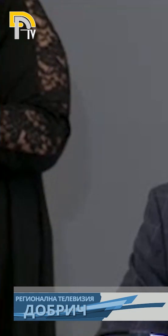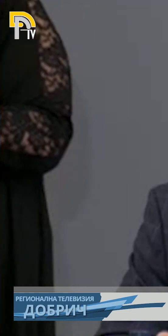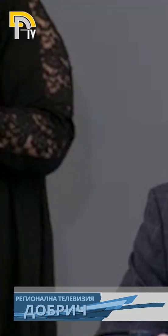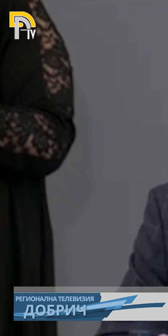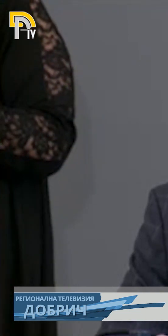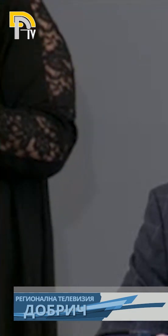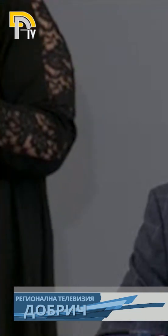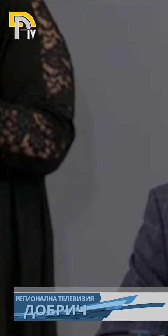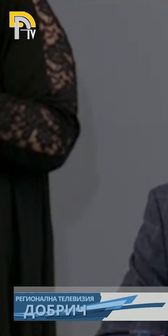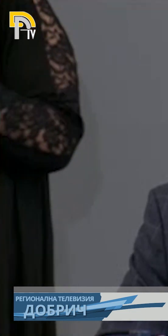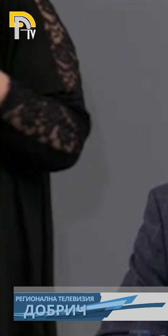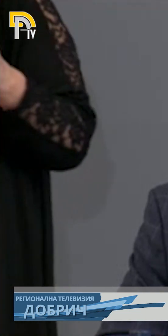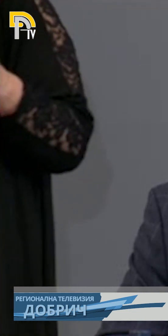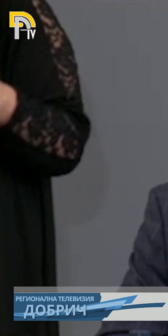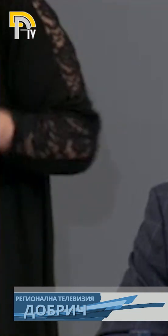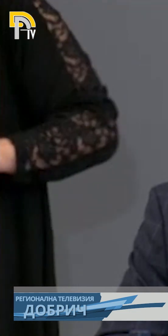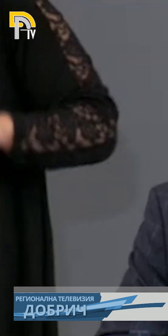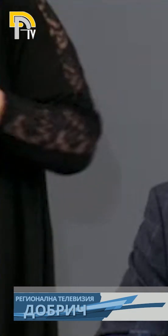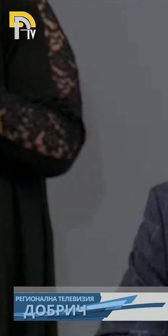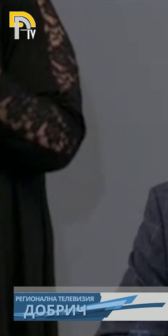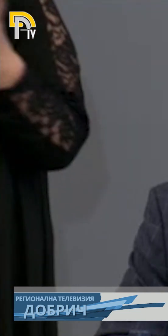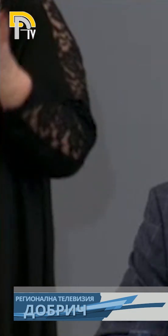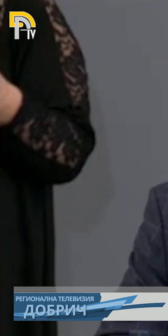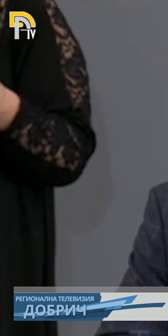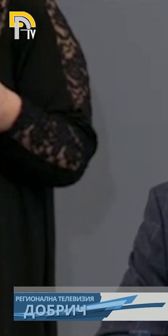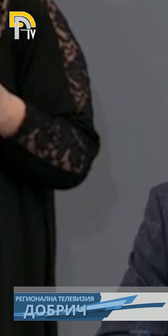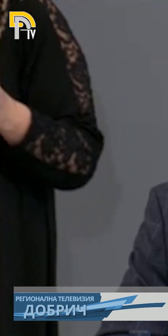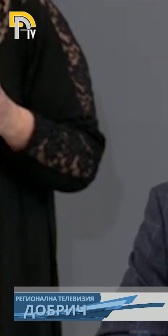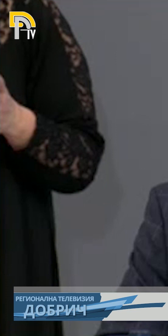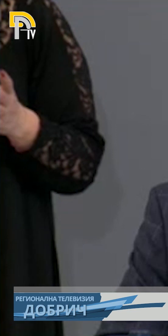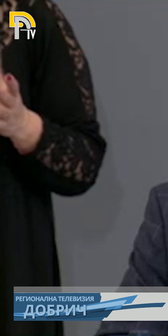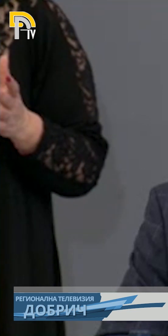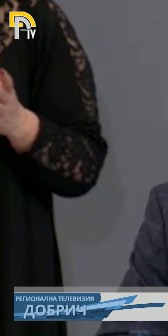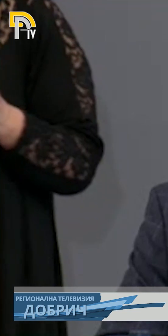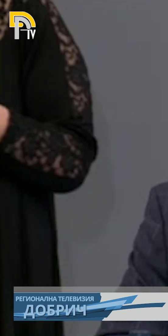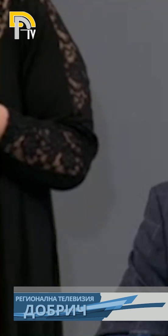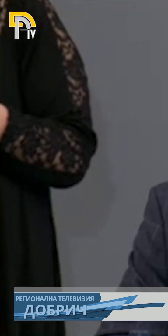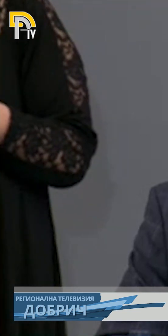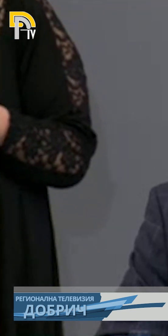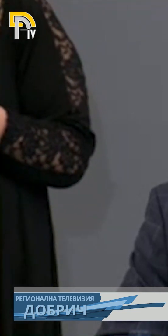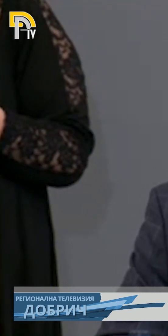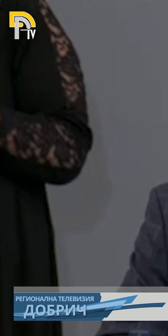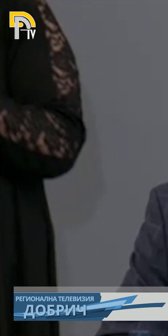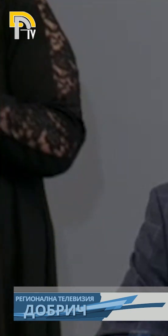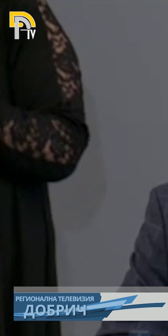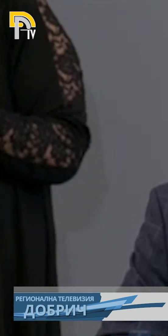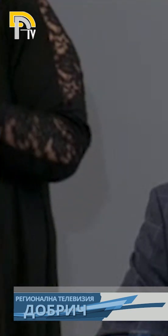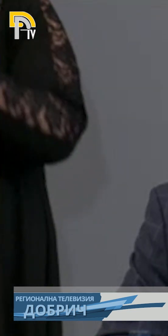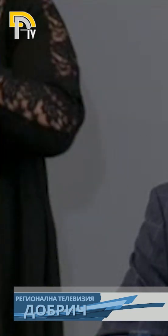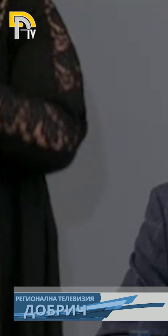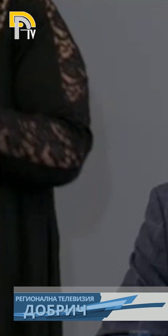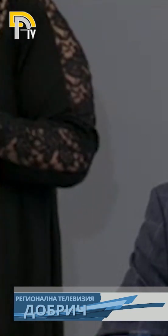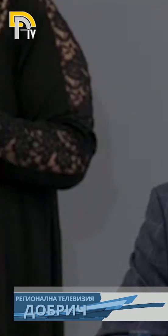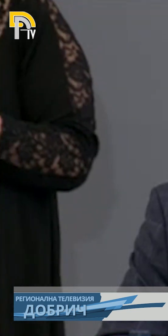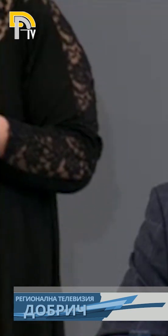му във всички проби в Европа. Но сме наясно и с друго, че след него идва южноафрикански вариант. След